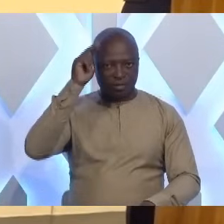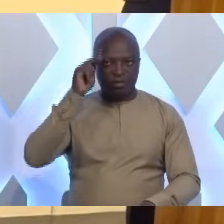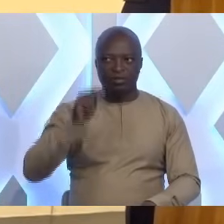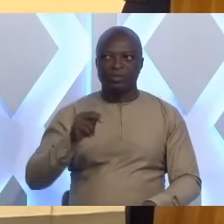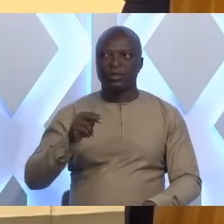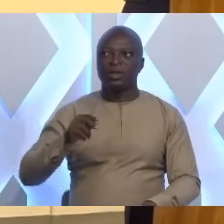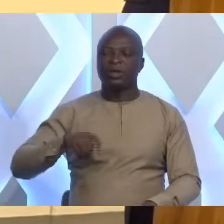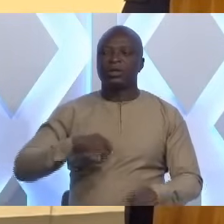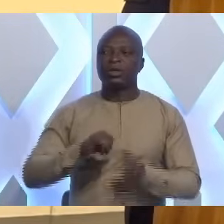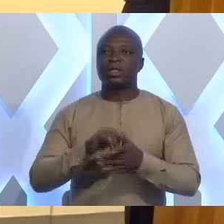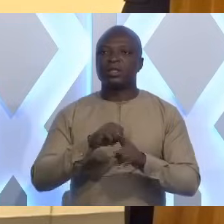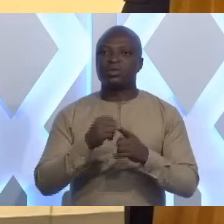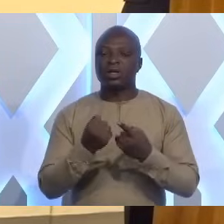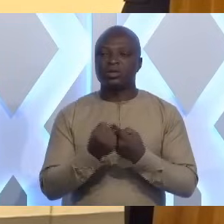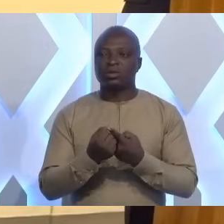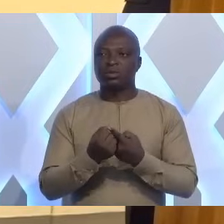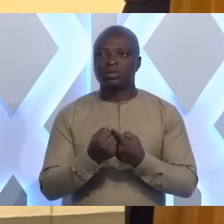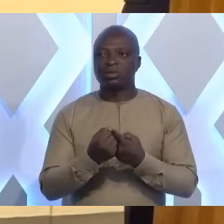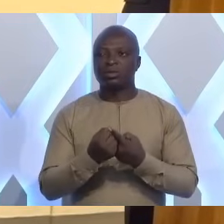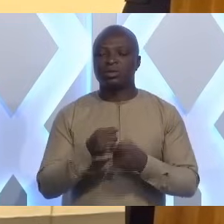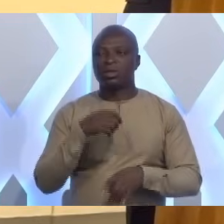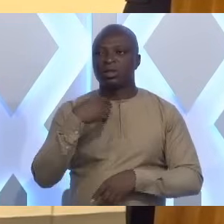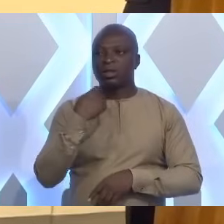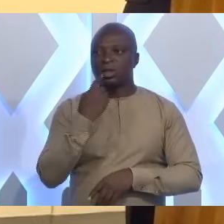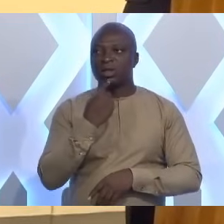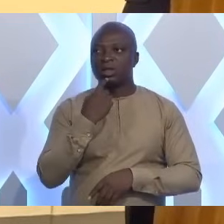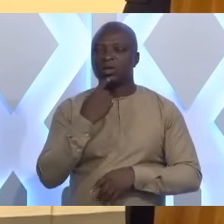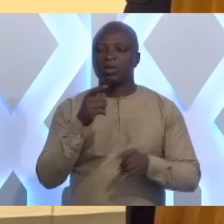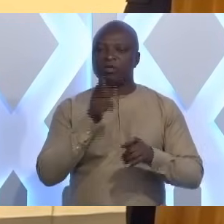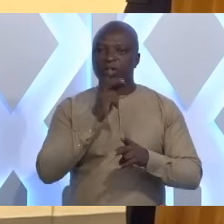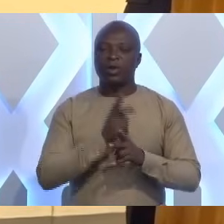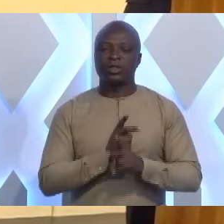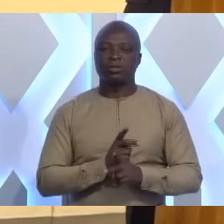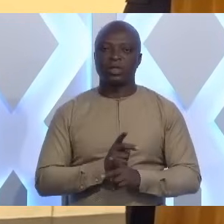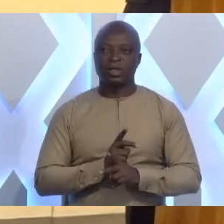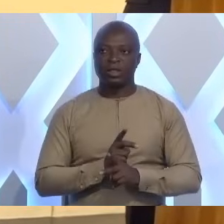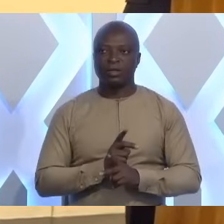Une situation qui est calme, maîtrisée,